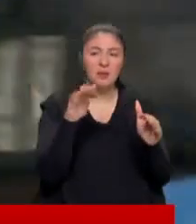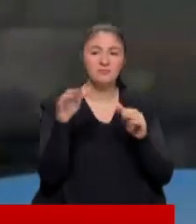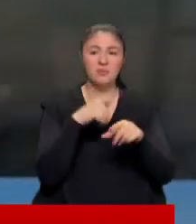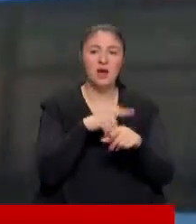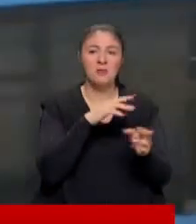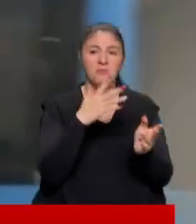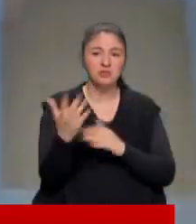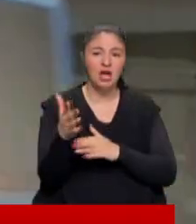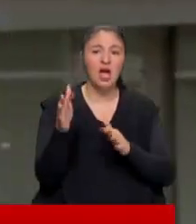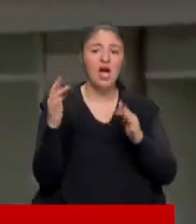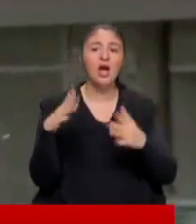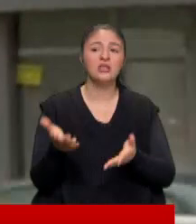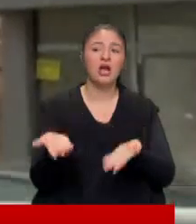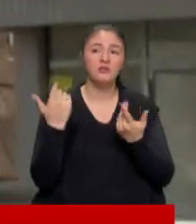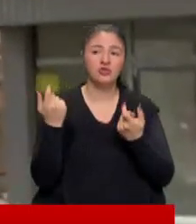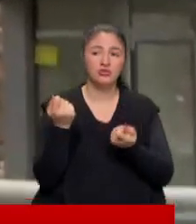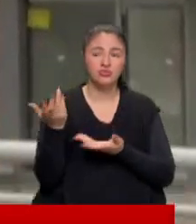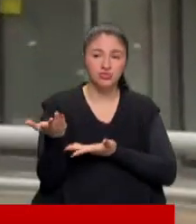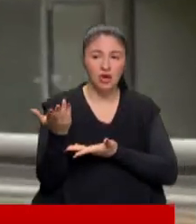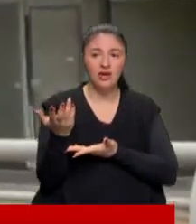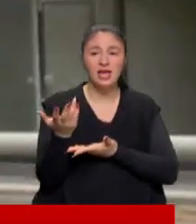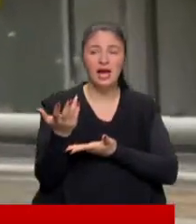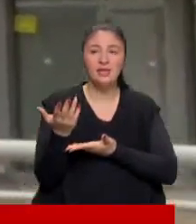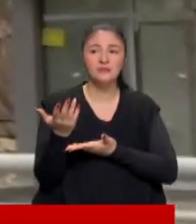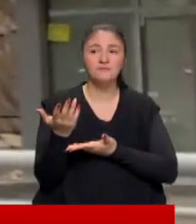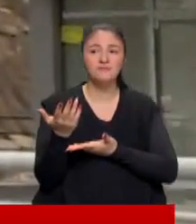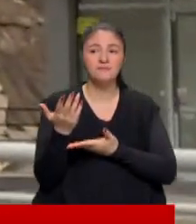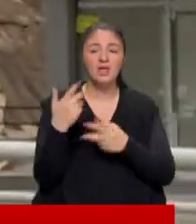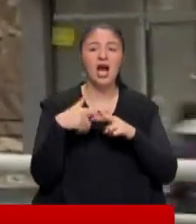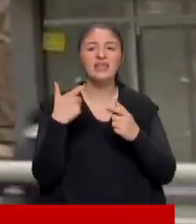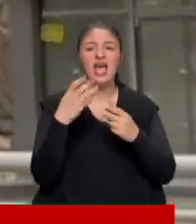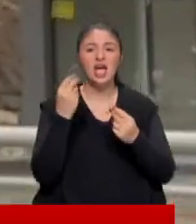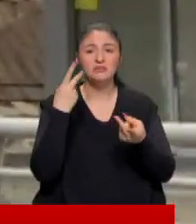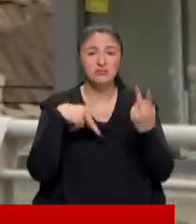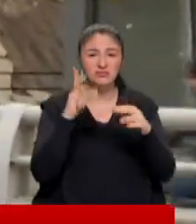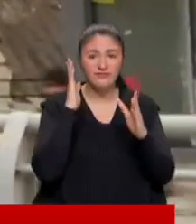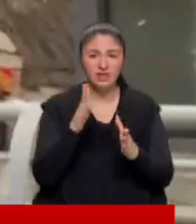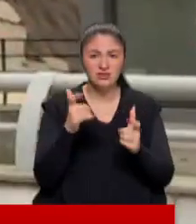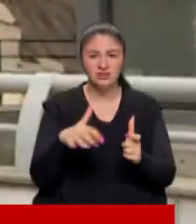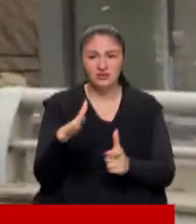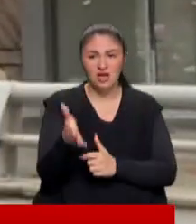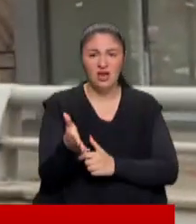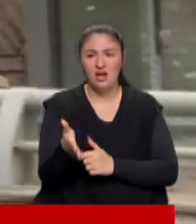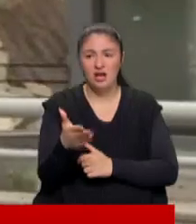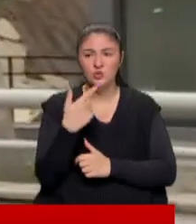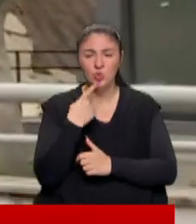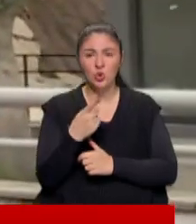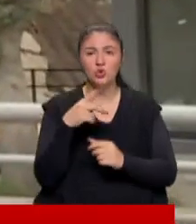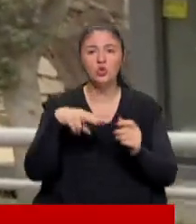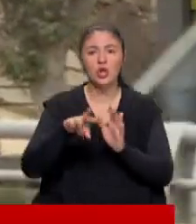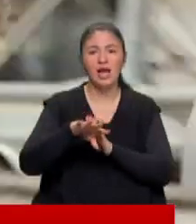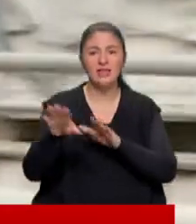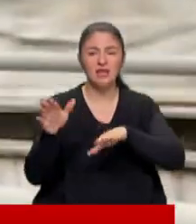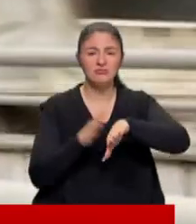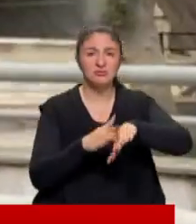yıkılmış. Enkazı kaldırılmaya çalışılıyor. Yani Antakya'nın en işlek caddelerinden birinden bahsediyoruz. yol